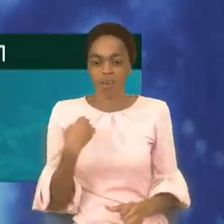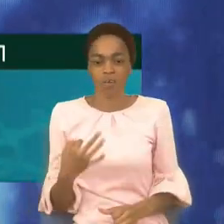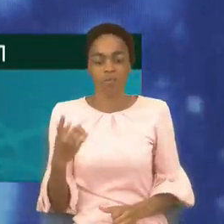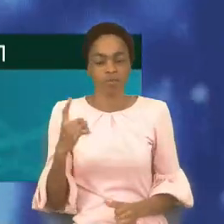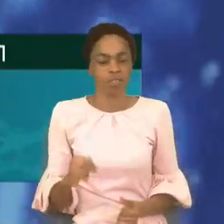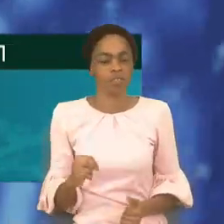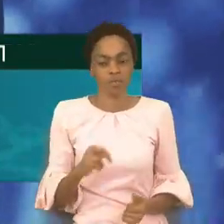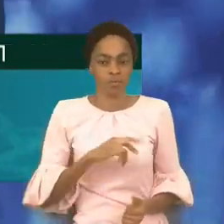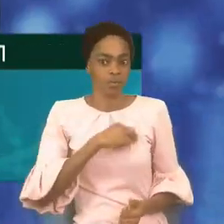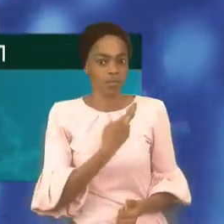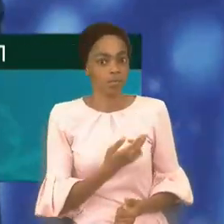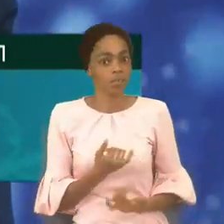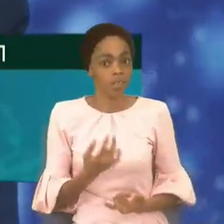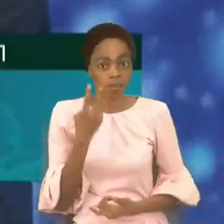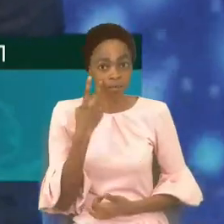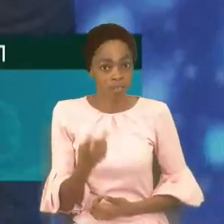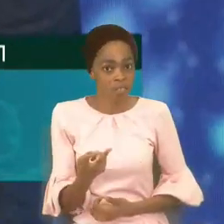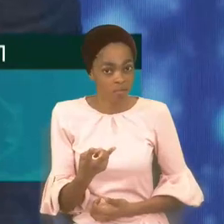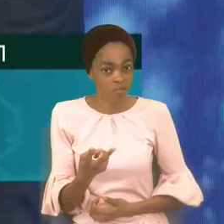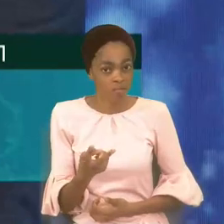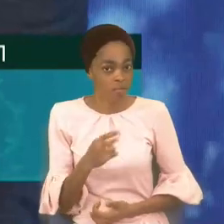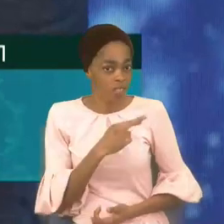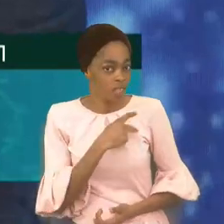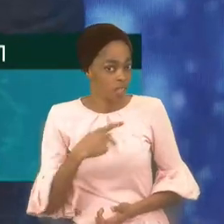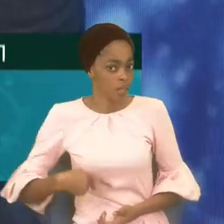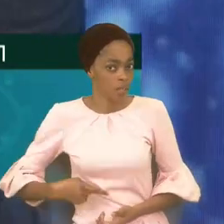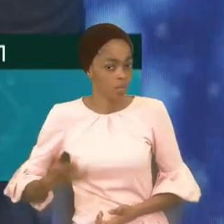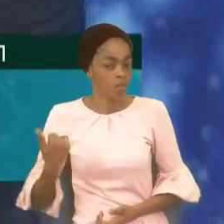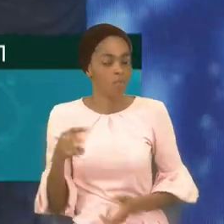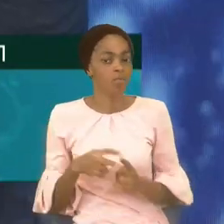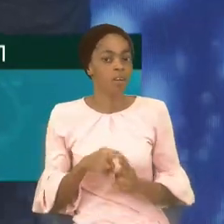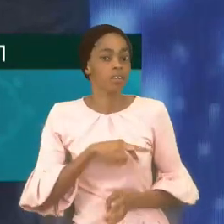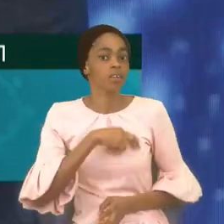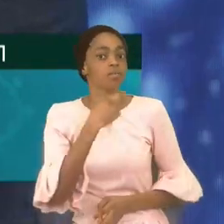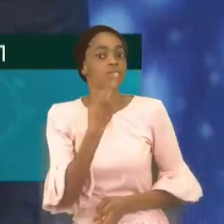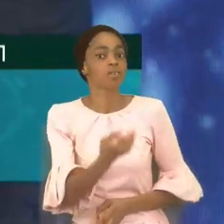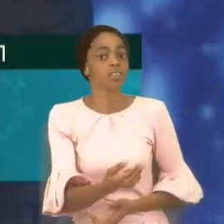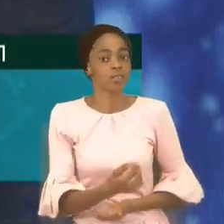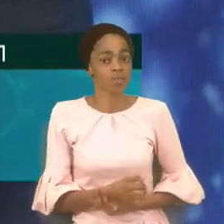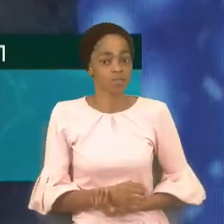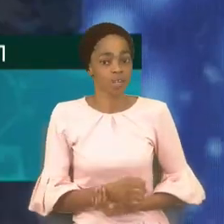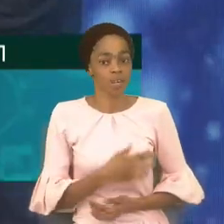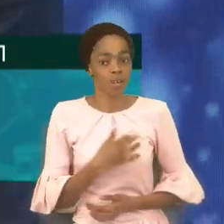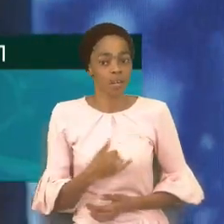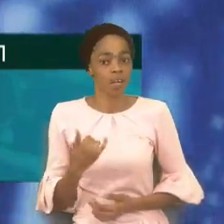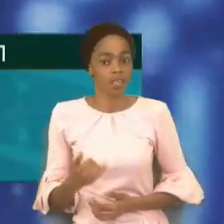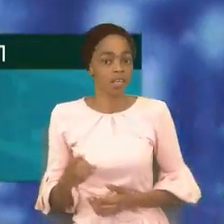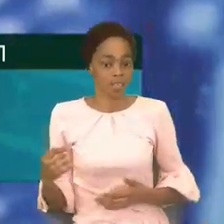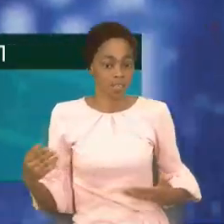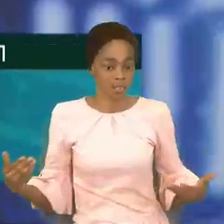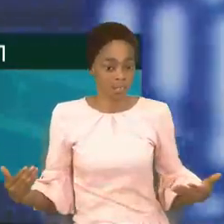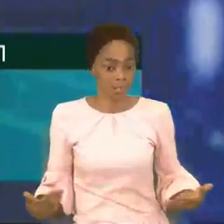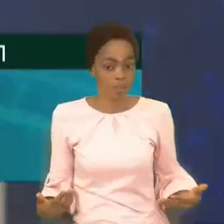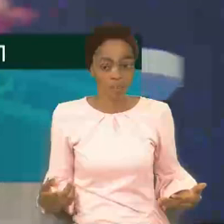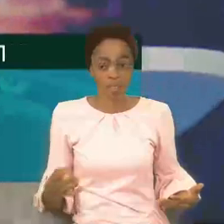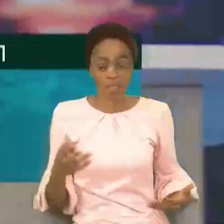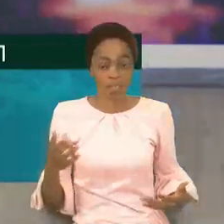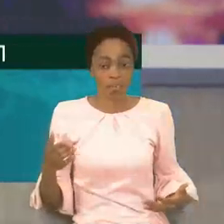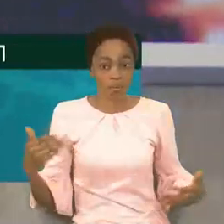remarquez comment Nebuchadnezzar était très religieux? Et il a été présenté au